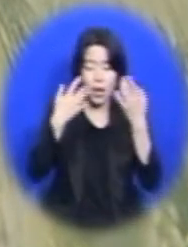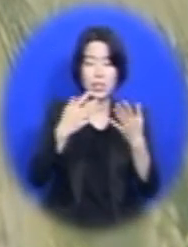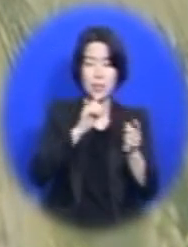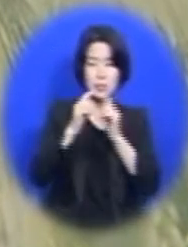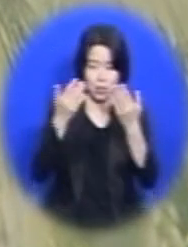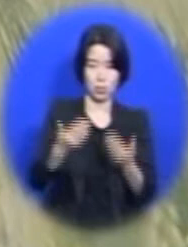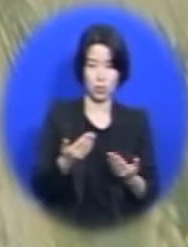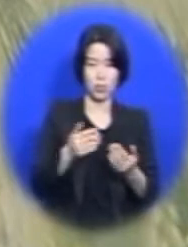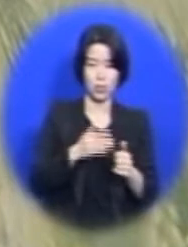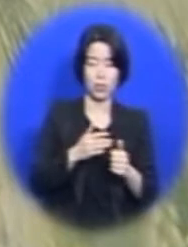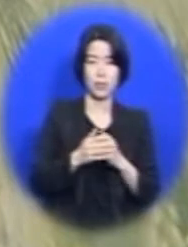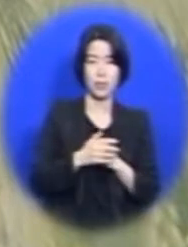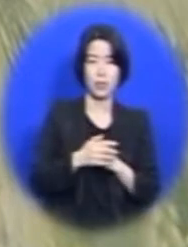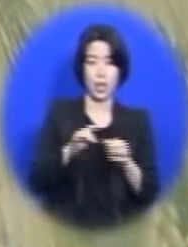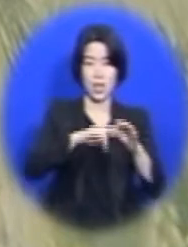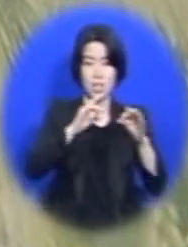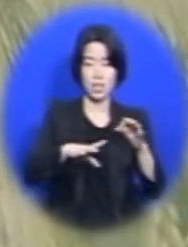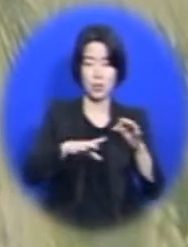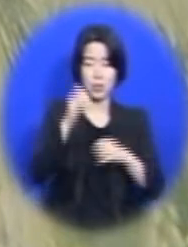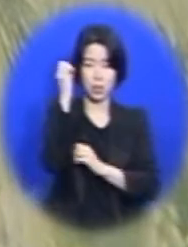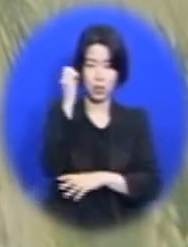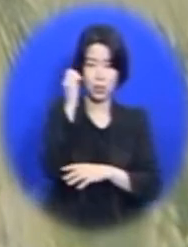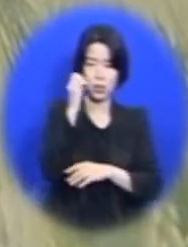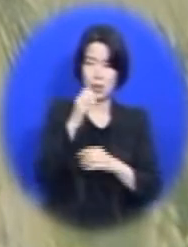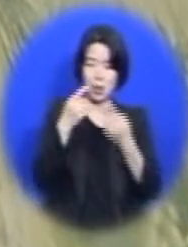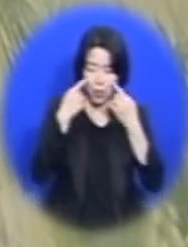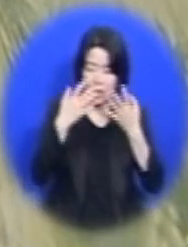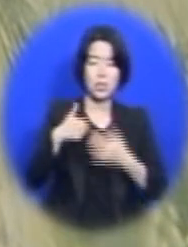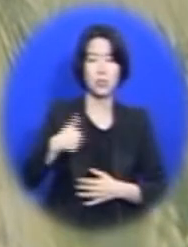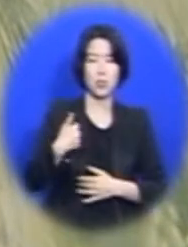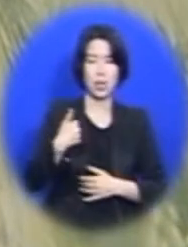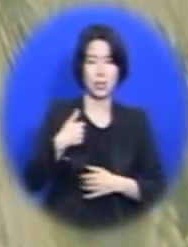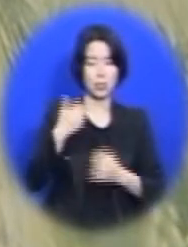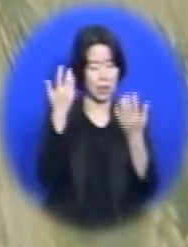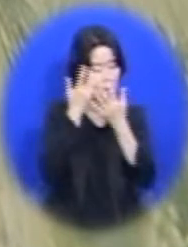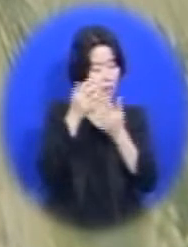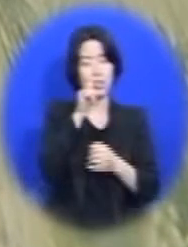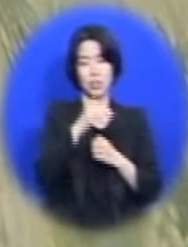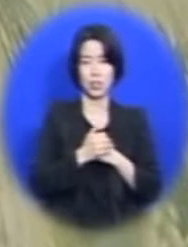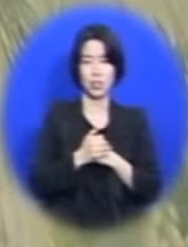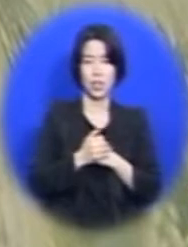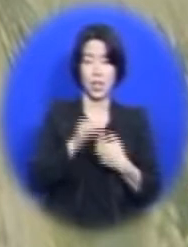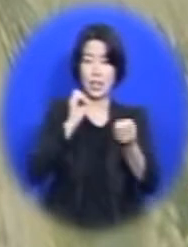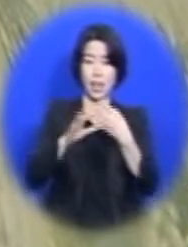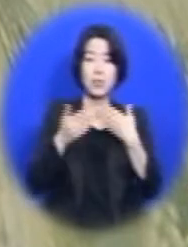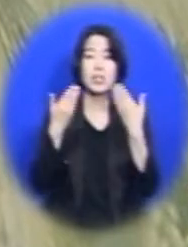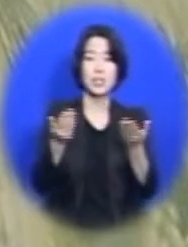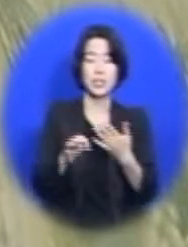주세요. 11조 기준이 불분명해서 혼란스럽습니다 하는 분도 계십니다. 답을